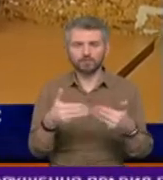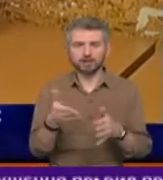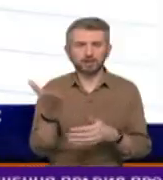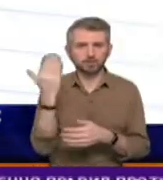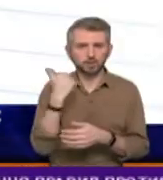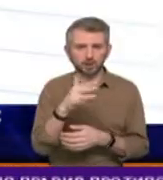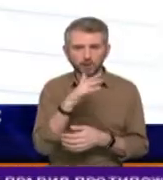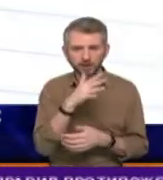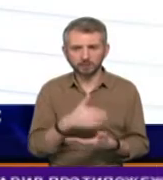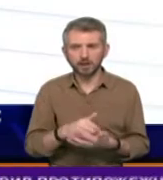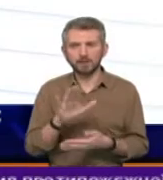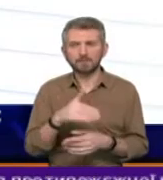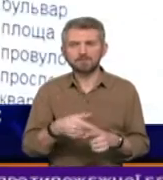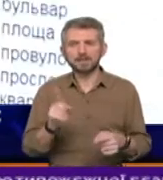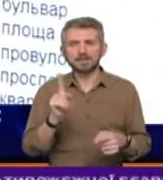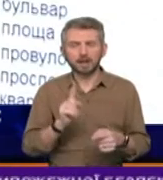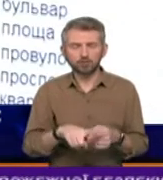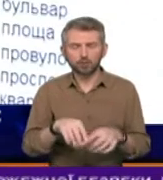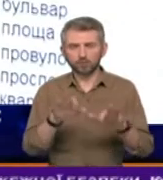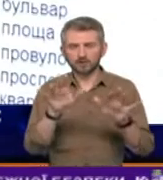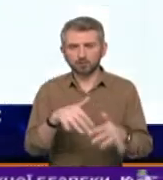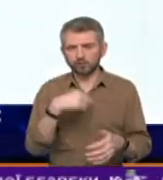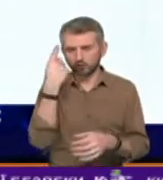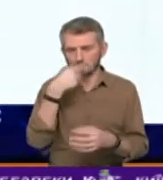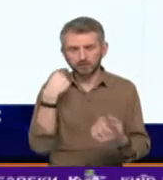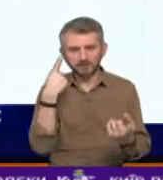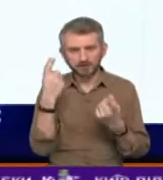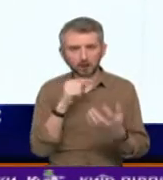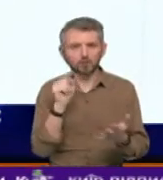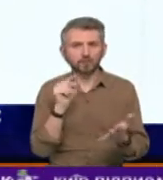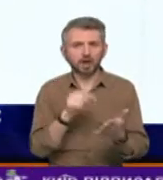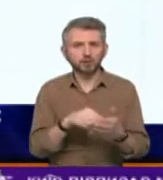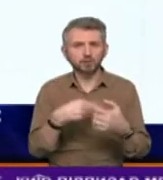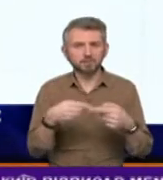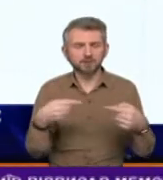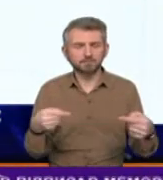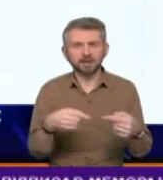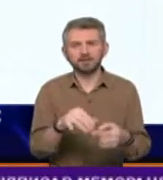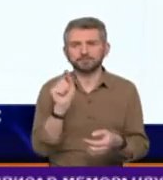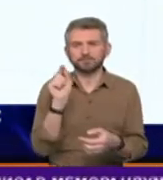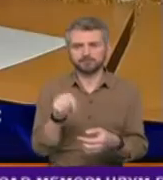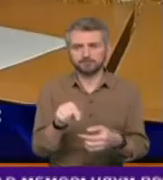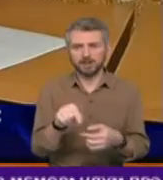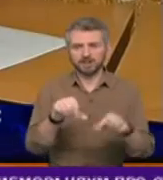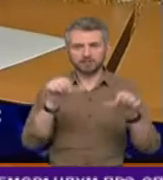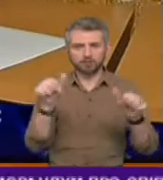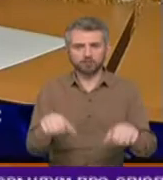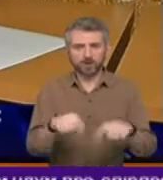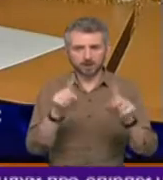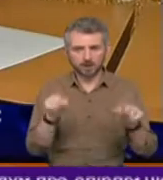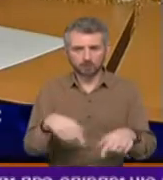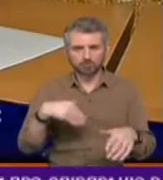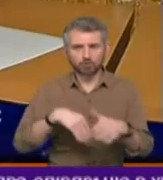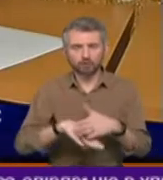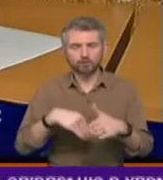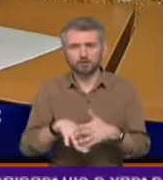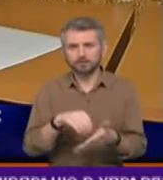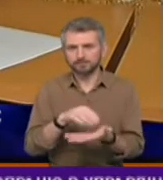аудіювання, то український центр фактично 3 роки готувався до цієї процедури. І, кажуть, там така читала ту англійську мову, то...